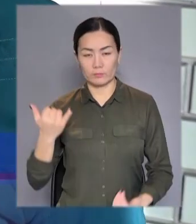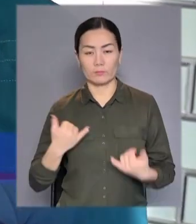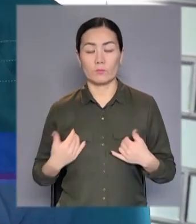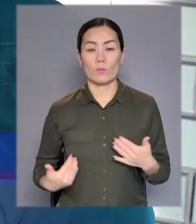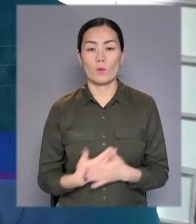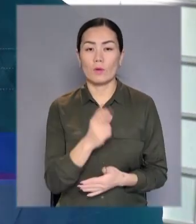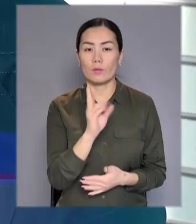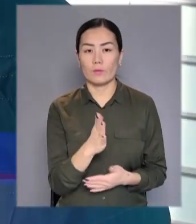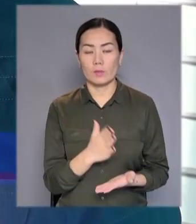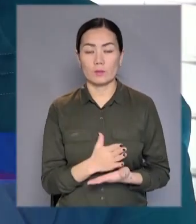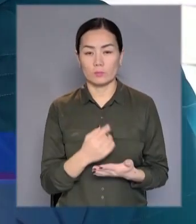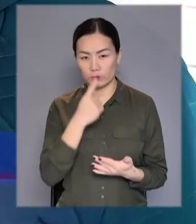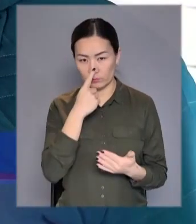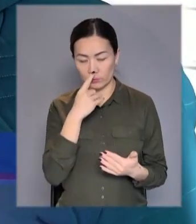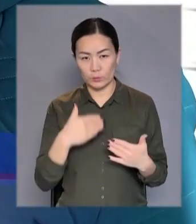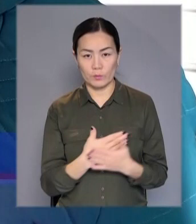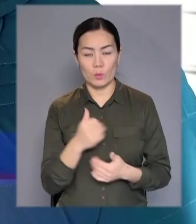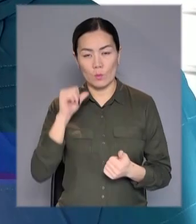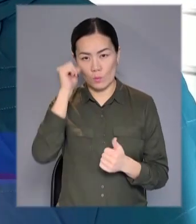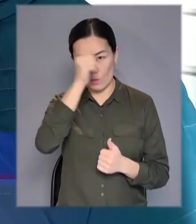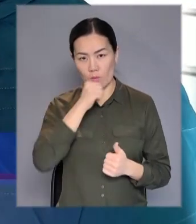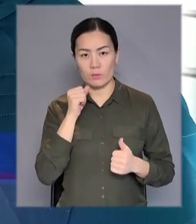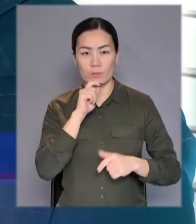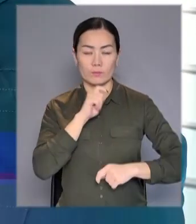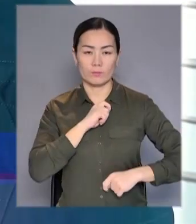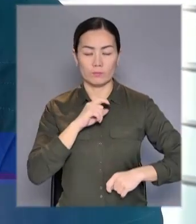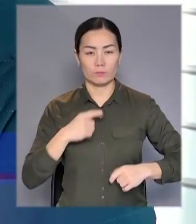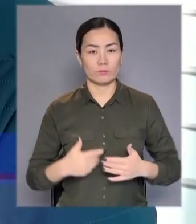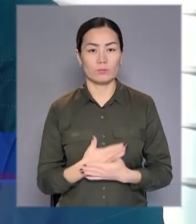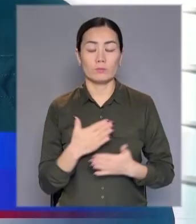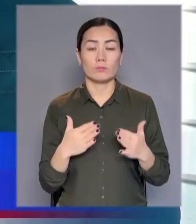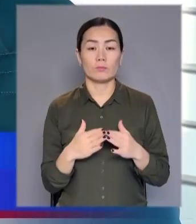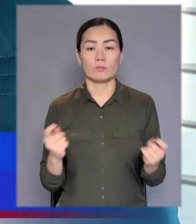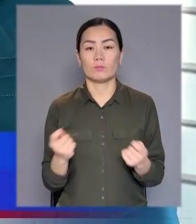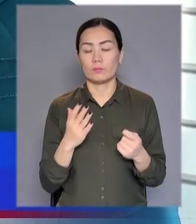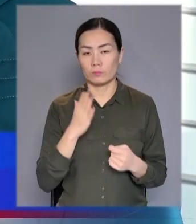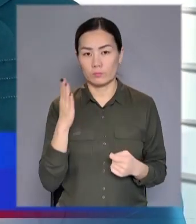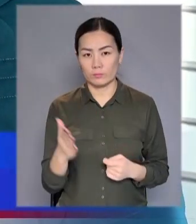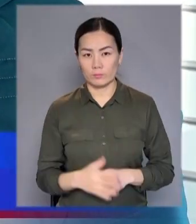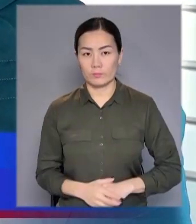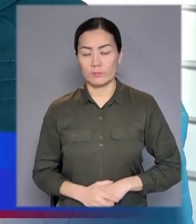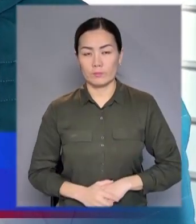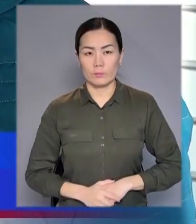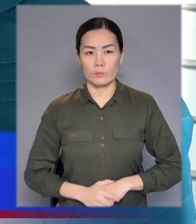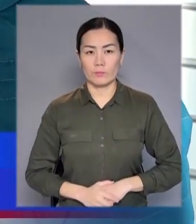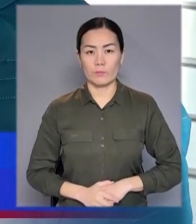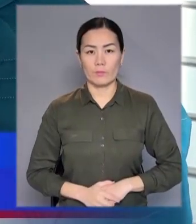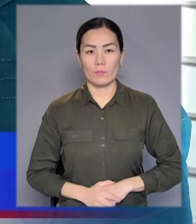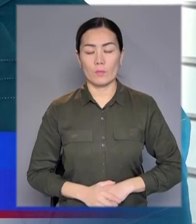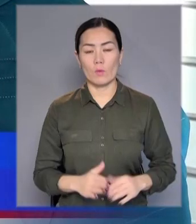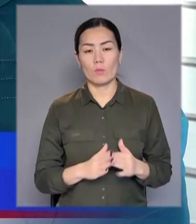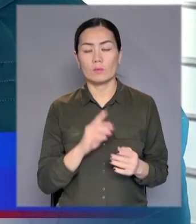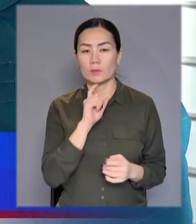что уделило нам внимание, что не оставили нас вот в таких развалинах. Где мы жили, не было